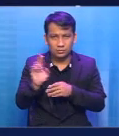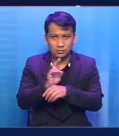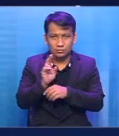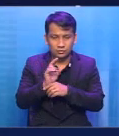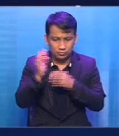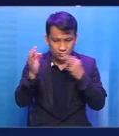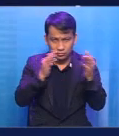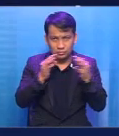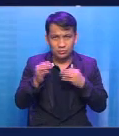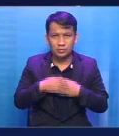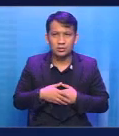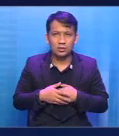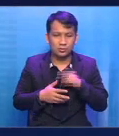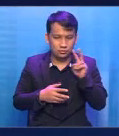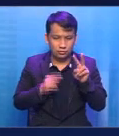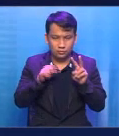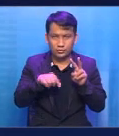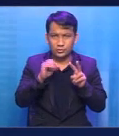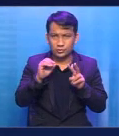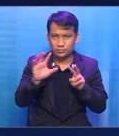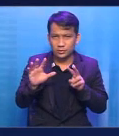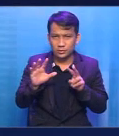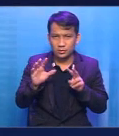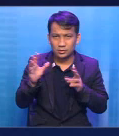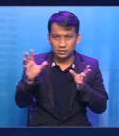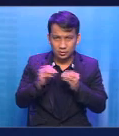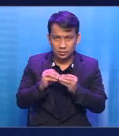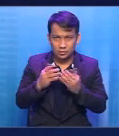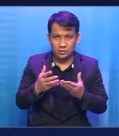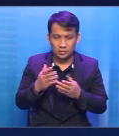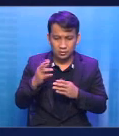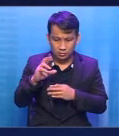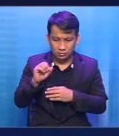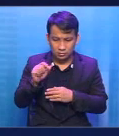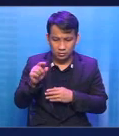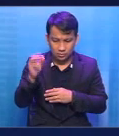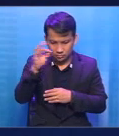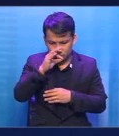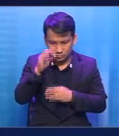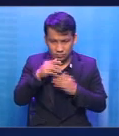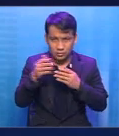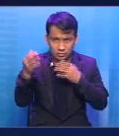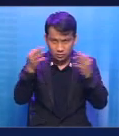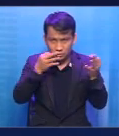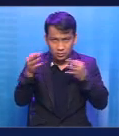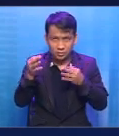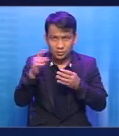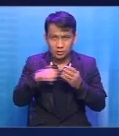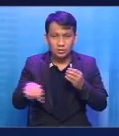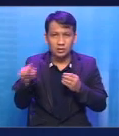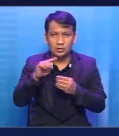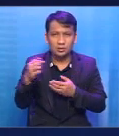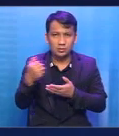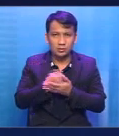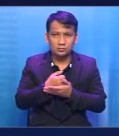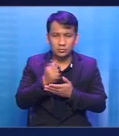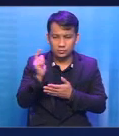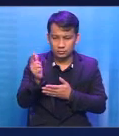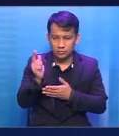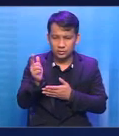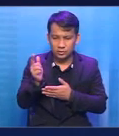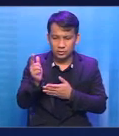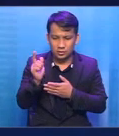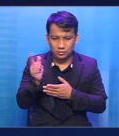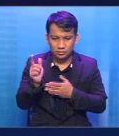Ibig sabihin, 2.05% ang prevalence rate ng mga Pilipinong nagda-drugs. Base ito sa datos ng 2019